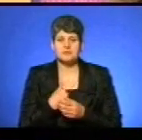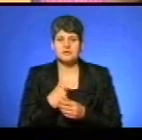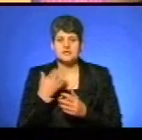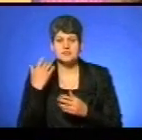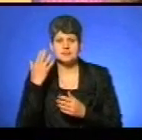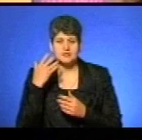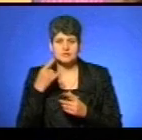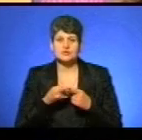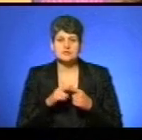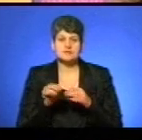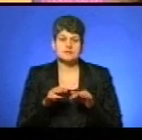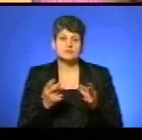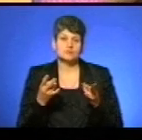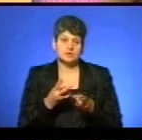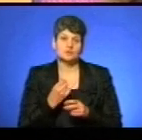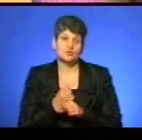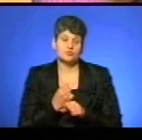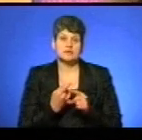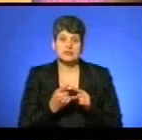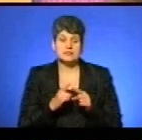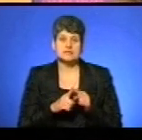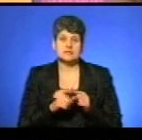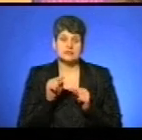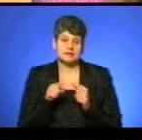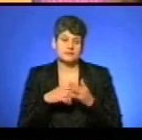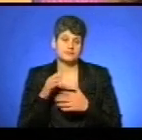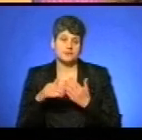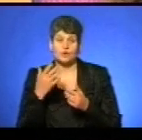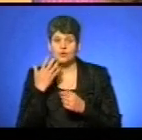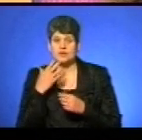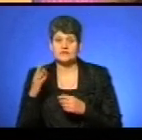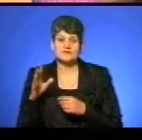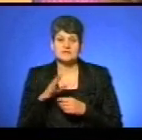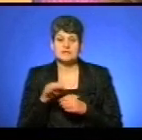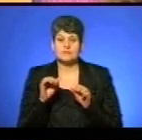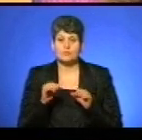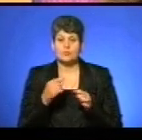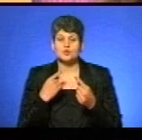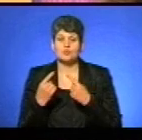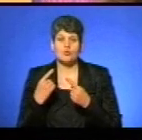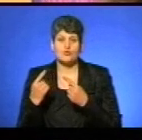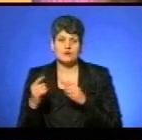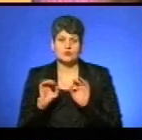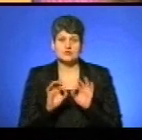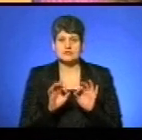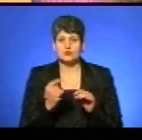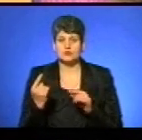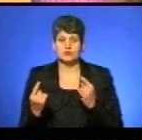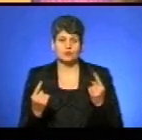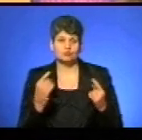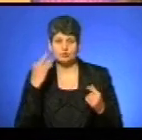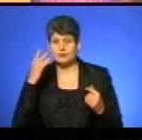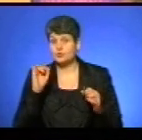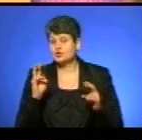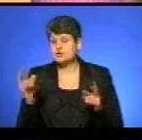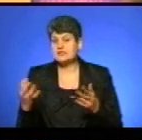такі заходи потрібно робити, бо це така колаборація, коли всі можуть поговорити, розказати один одному ідеї, може хтось